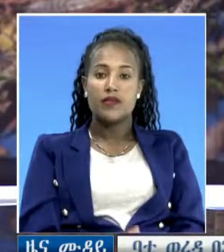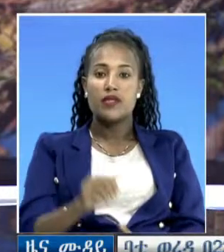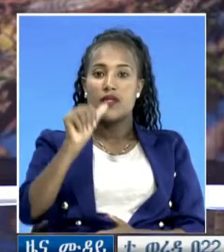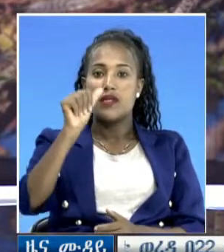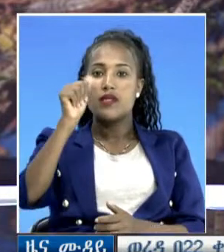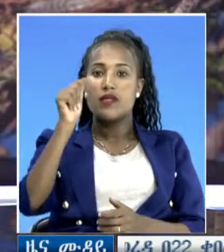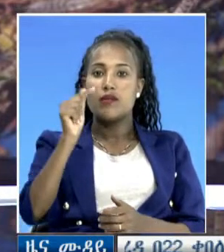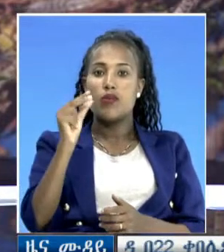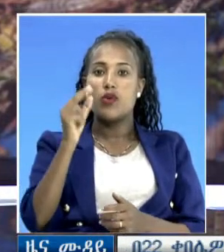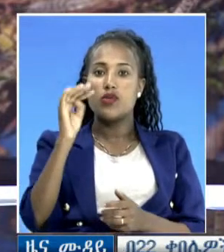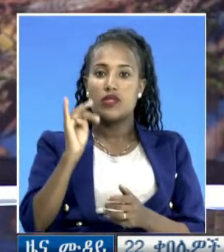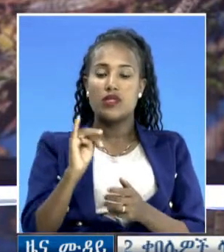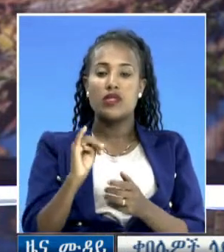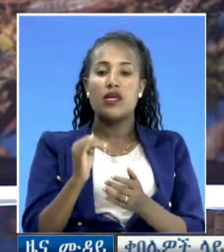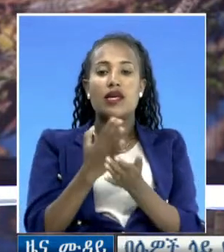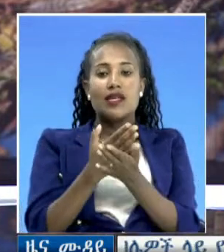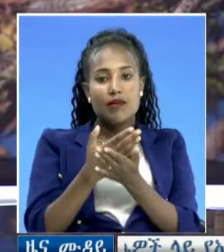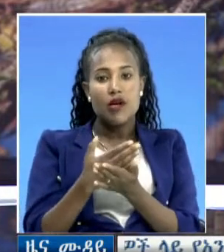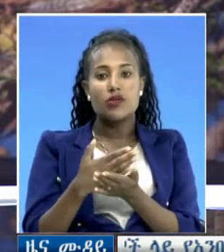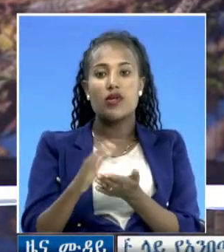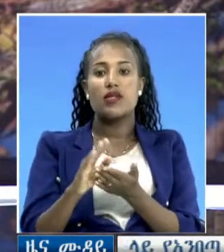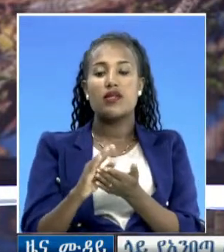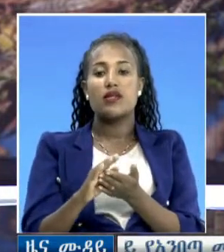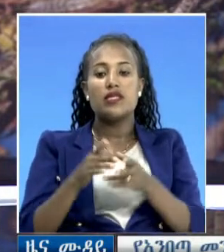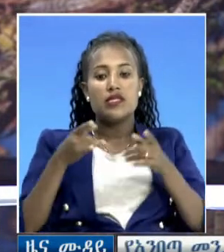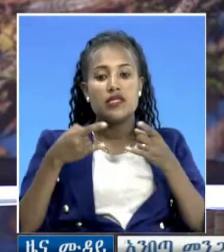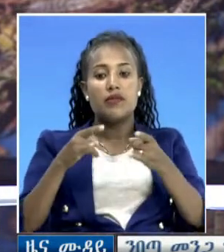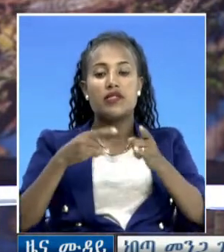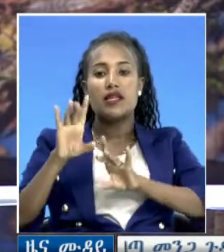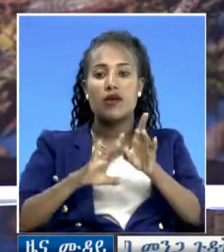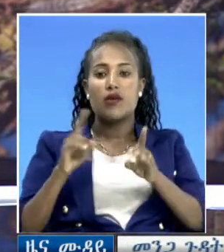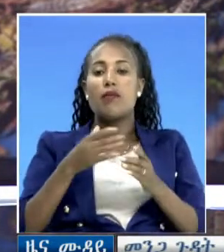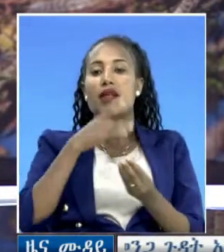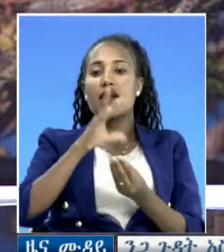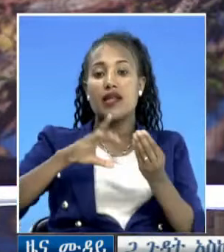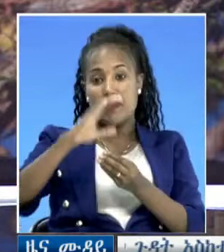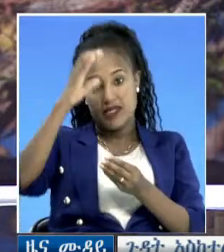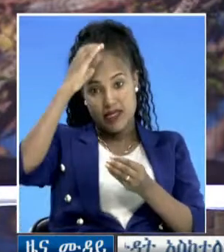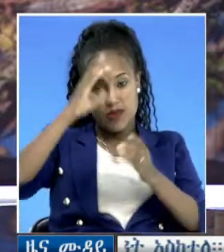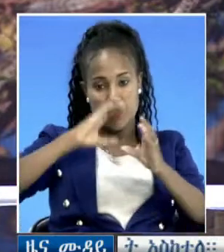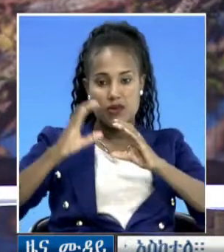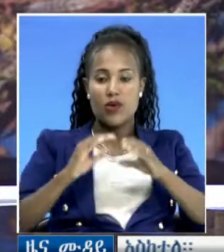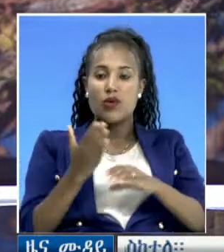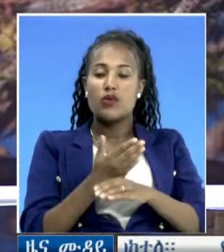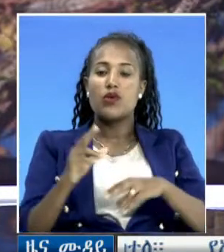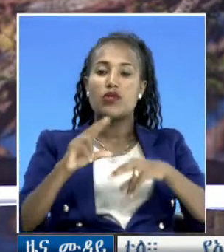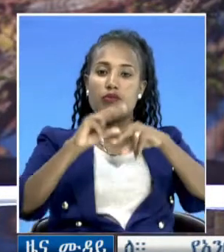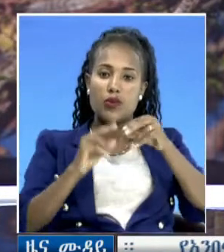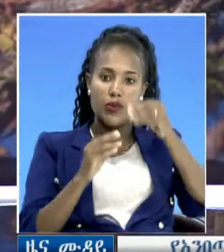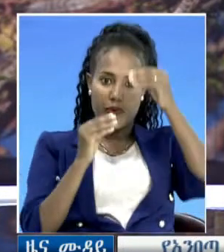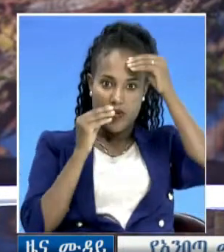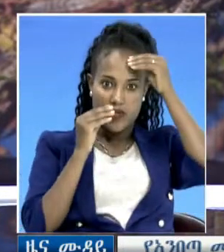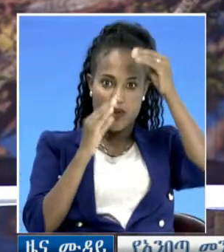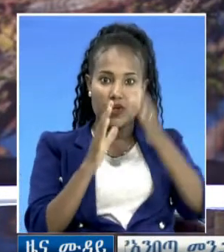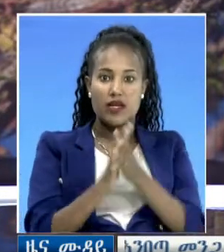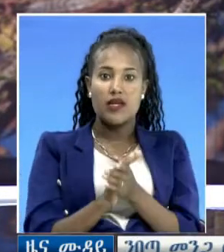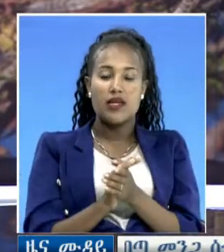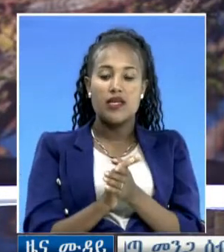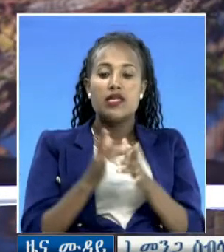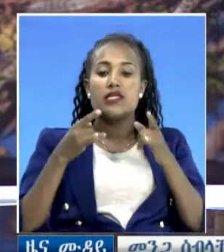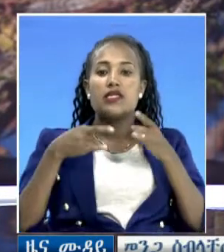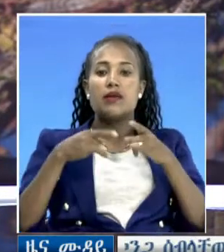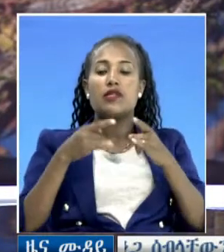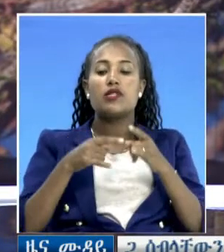የእምቦጭ አረምን ከጣና ሐይቅ የማስወገድ ዘመቻ ሊካሄድ መሆኑን የአማራ ክልል የመንግስት ኮሚኒኬሽን ጉዳዮች ጽህፈት ቤት አስታወቀ።